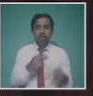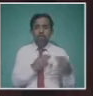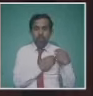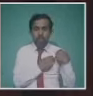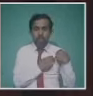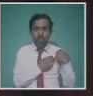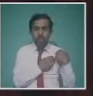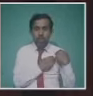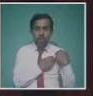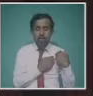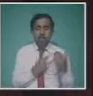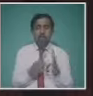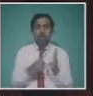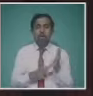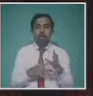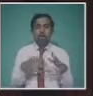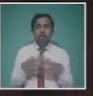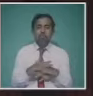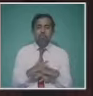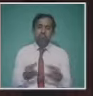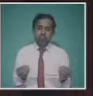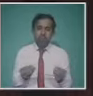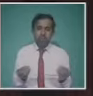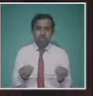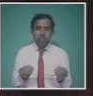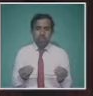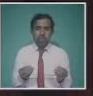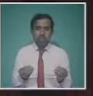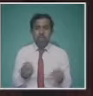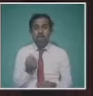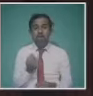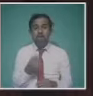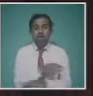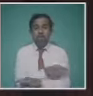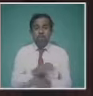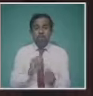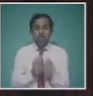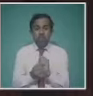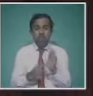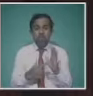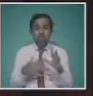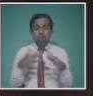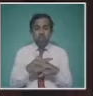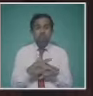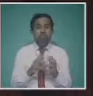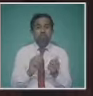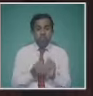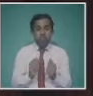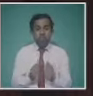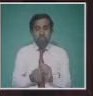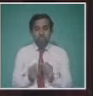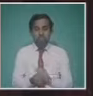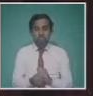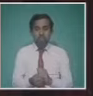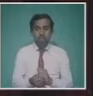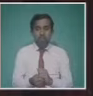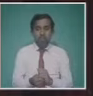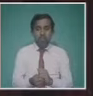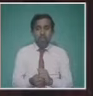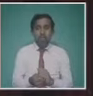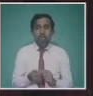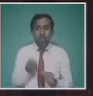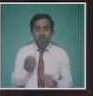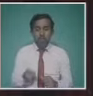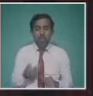තියෙනවා පවතින නීති පද්ධතිය ප්‍රමාණවත් නැහැ මේ ආර්ථික ක්‍රමයේ විනාශ කරන නීතියින් ගණනාවක් විනාශ කරන්න ඕන කරු නියෝජ කතානායක